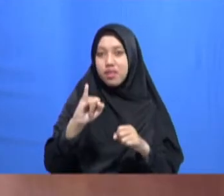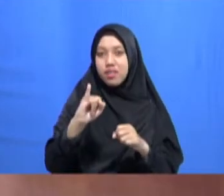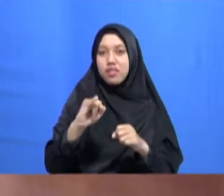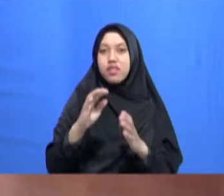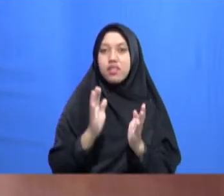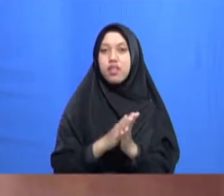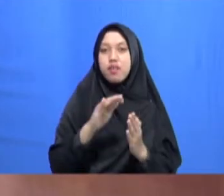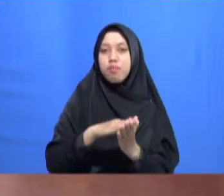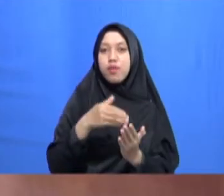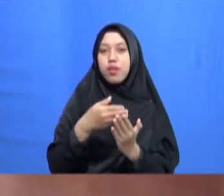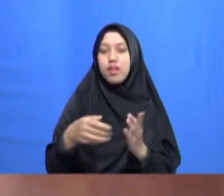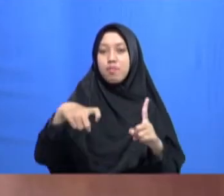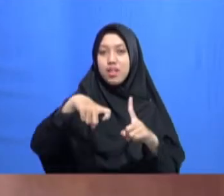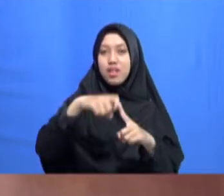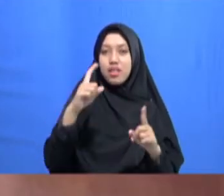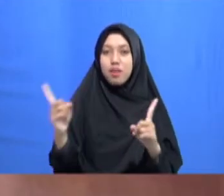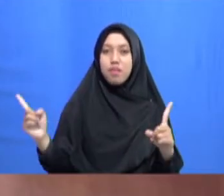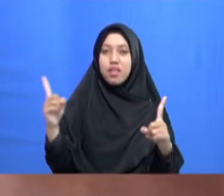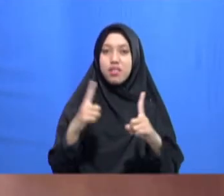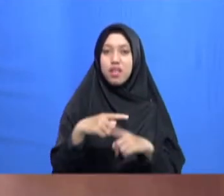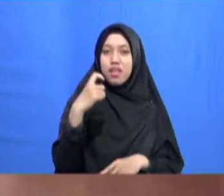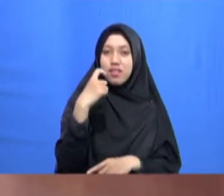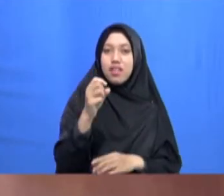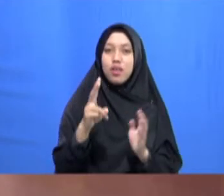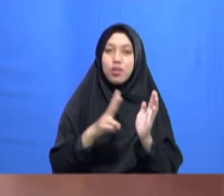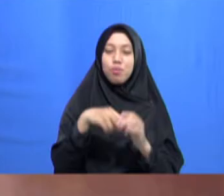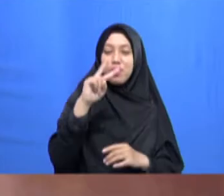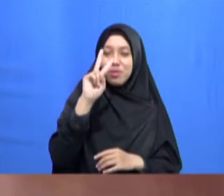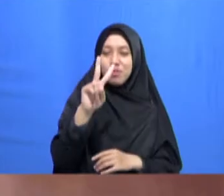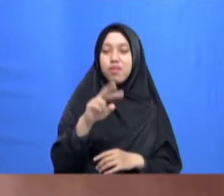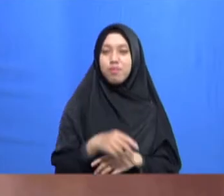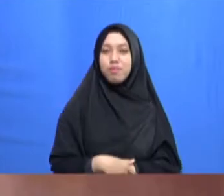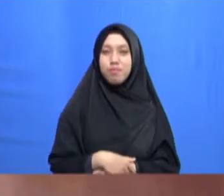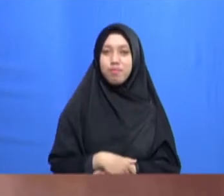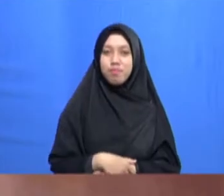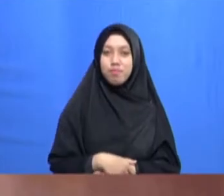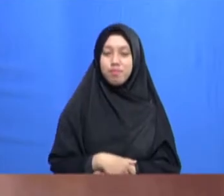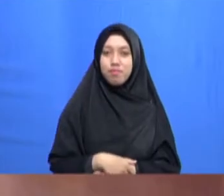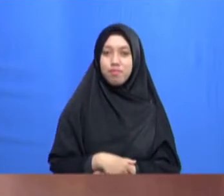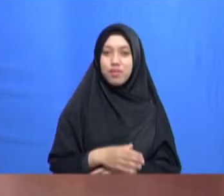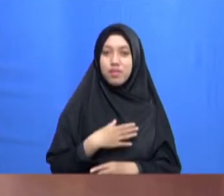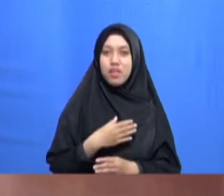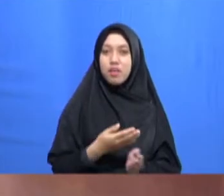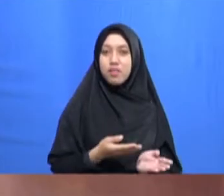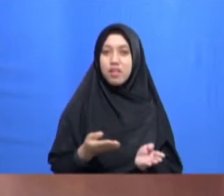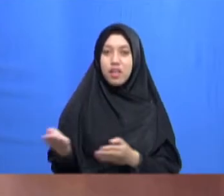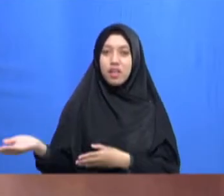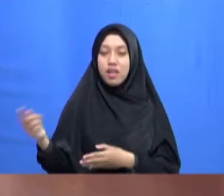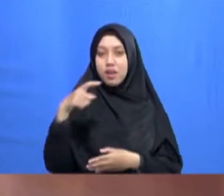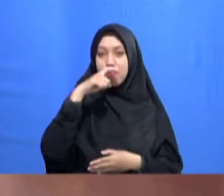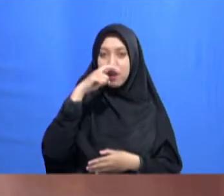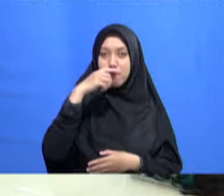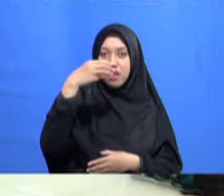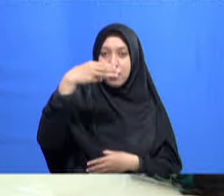program dari pasangan calon nomor urut 2. Saya mempersilakan kepada Bapak Insinyur Randy